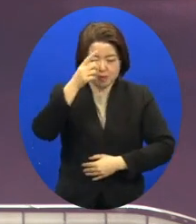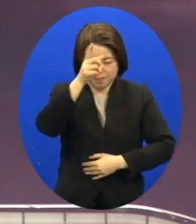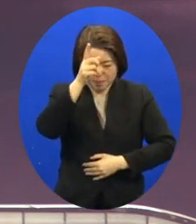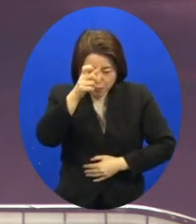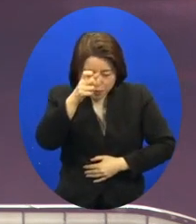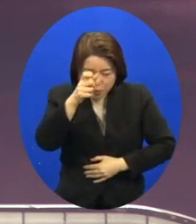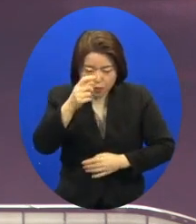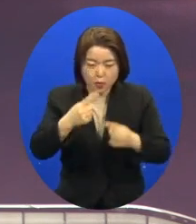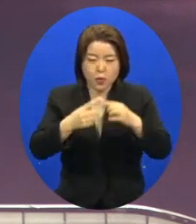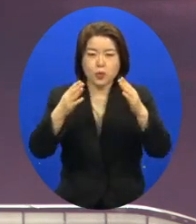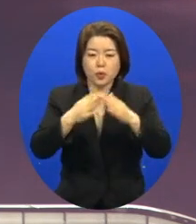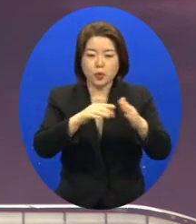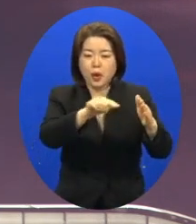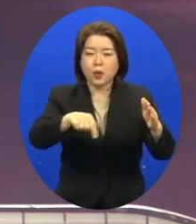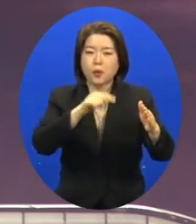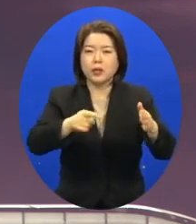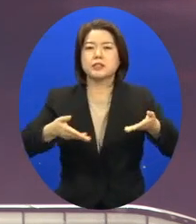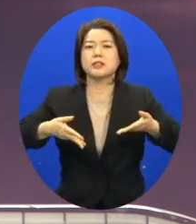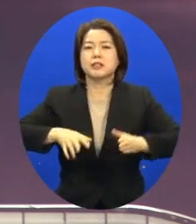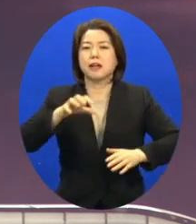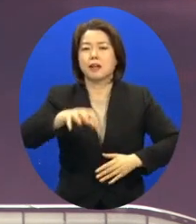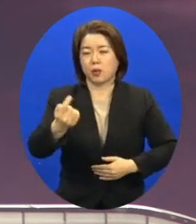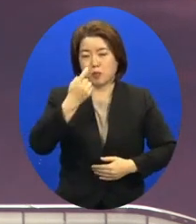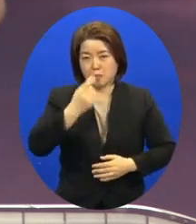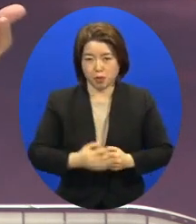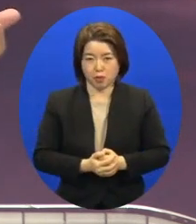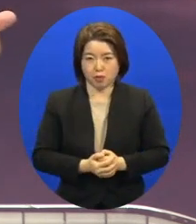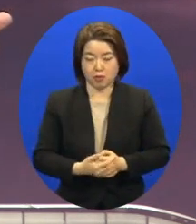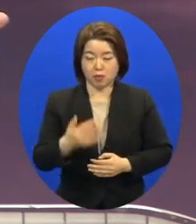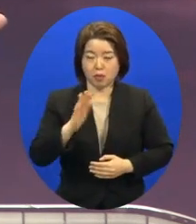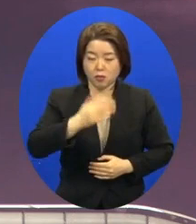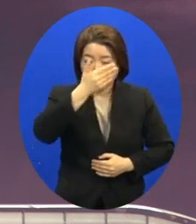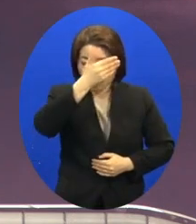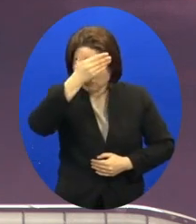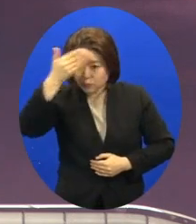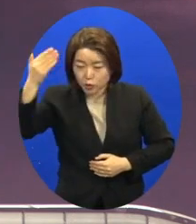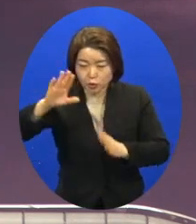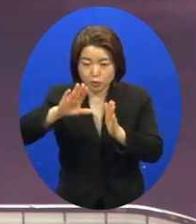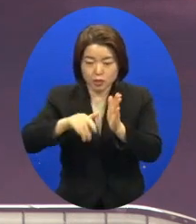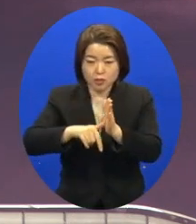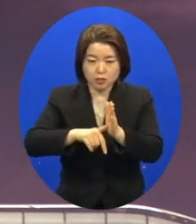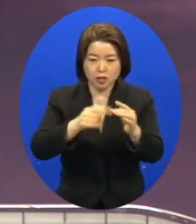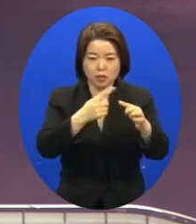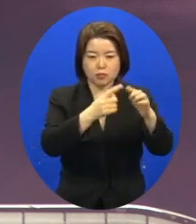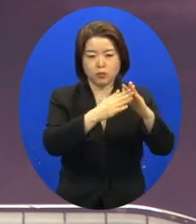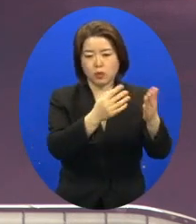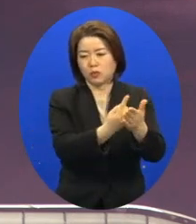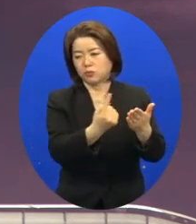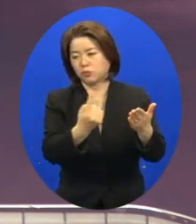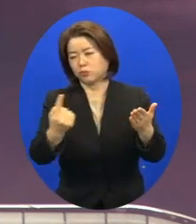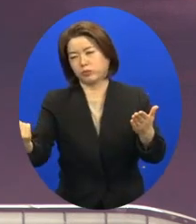출신입니다. 그런데 그는 청년이 되어서 교회를 떠납니다. 왜냐하면 교회가